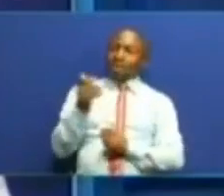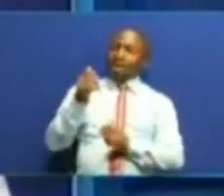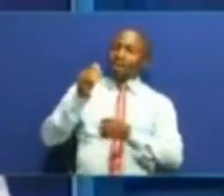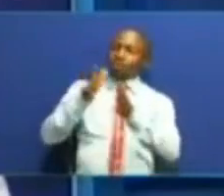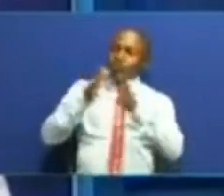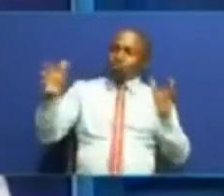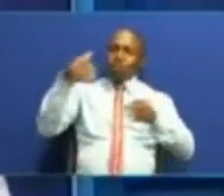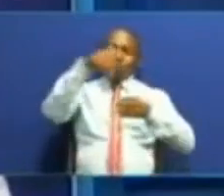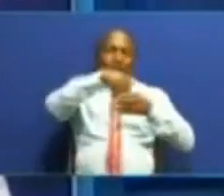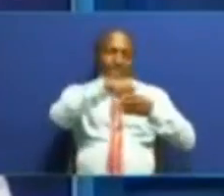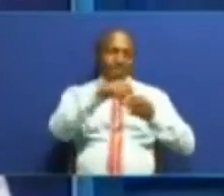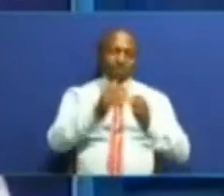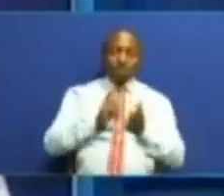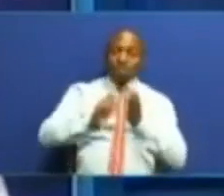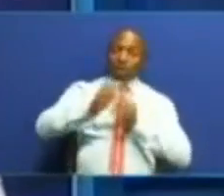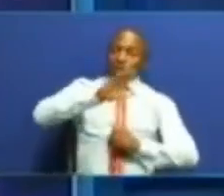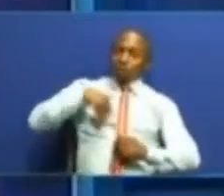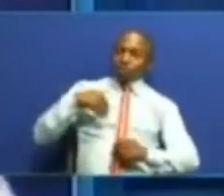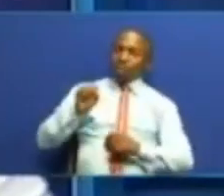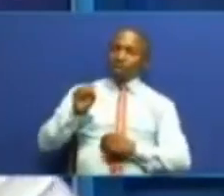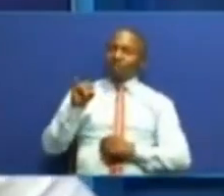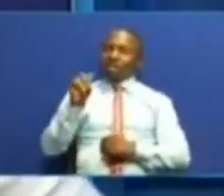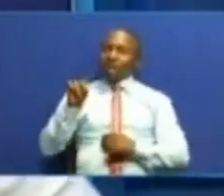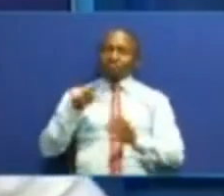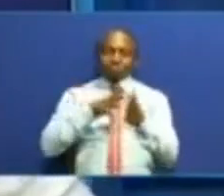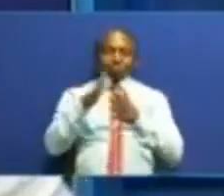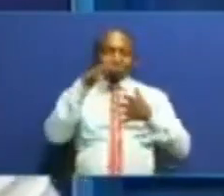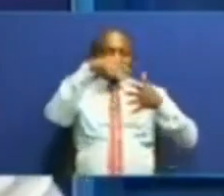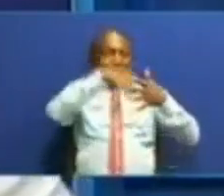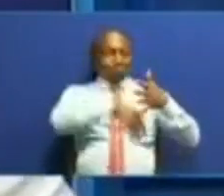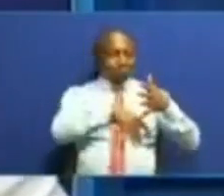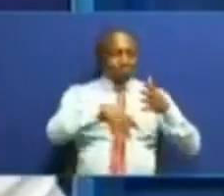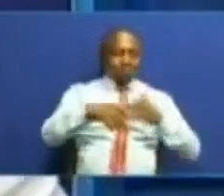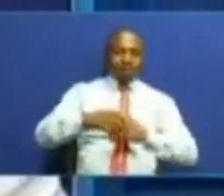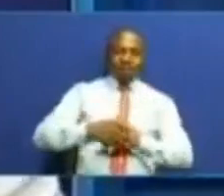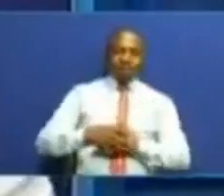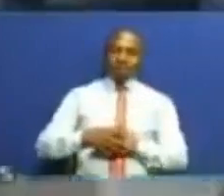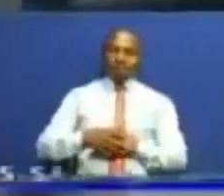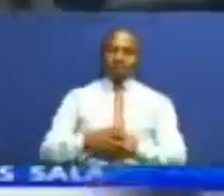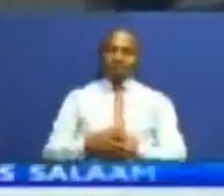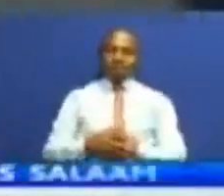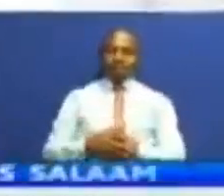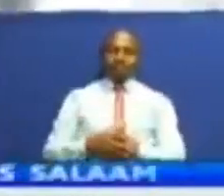wateja. Mwandishi wetu Safi na Yasin anaondani wa ripoti hii.